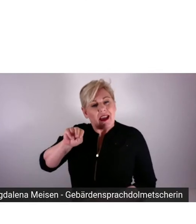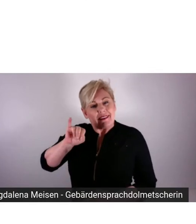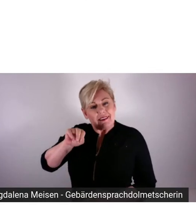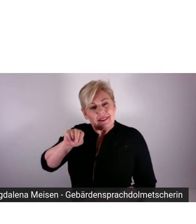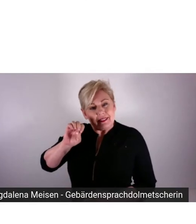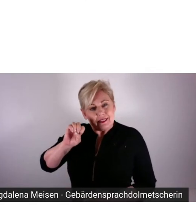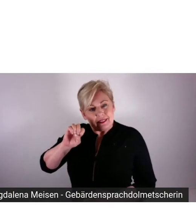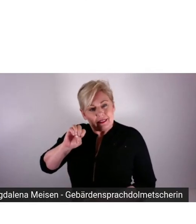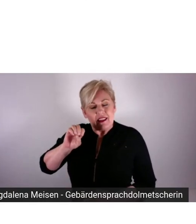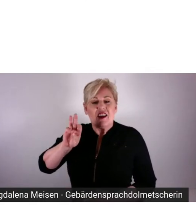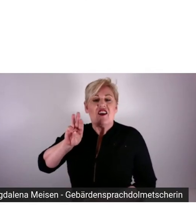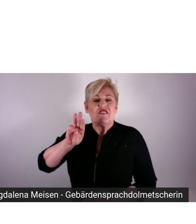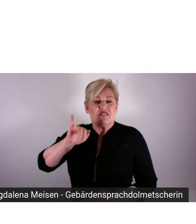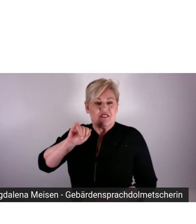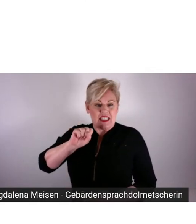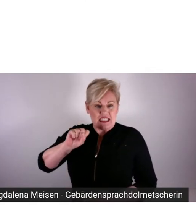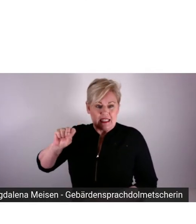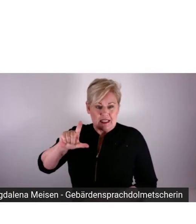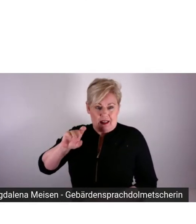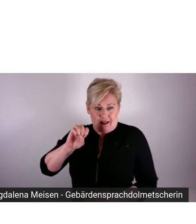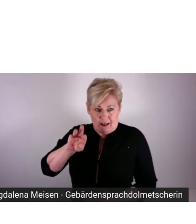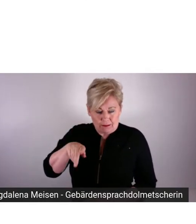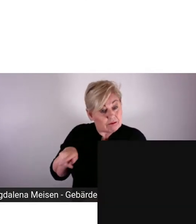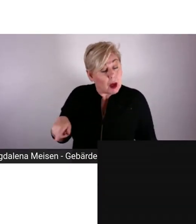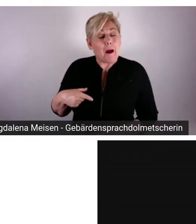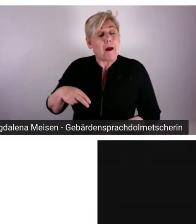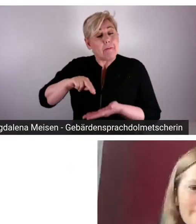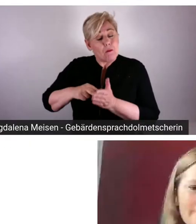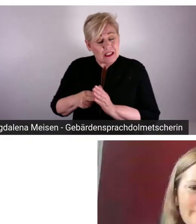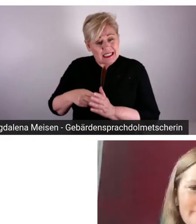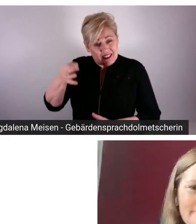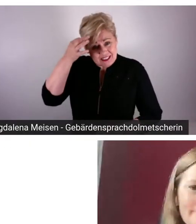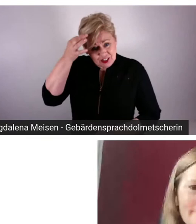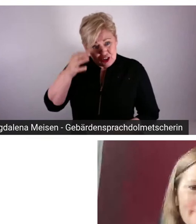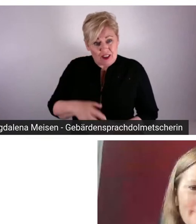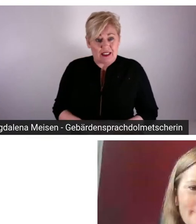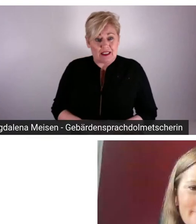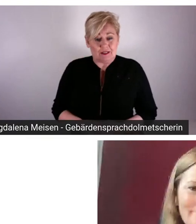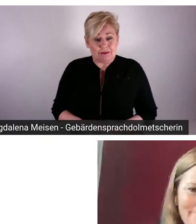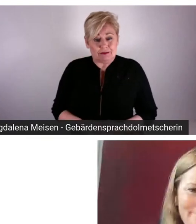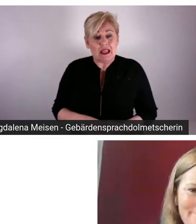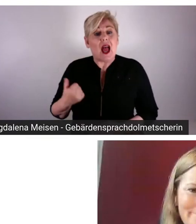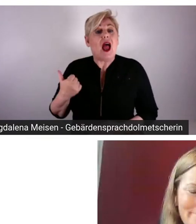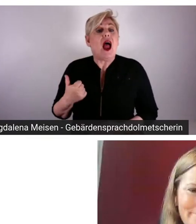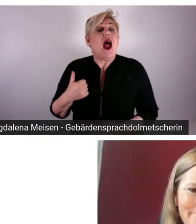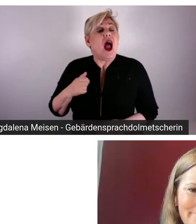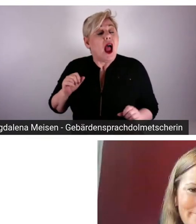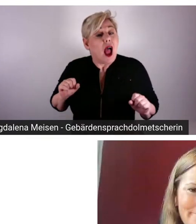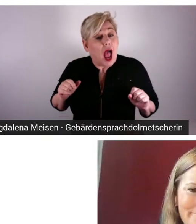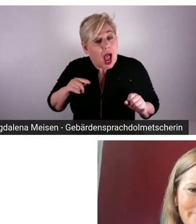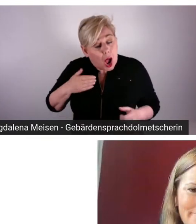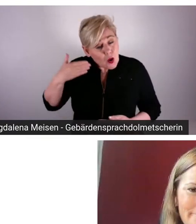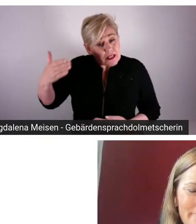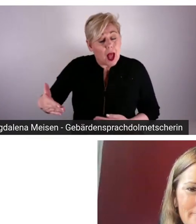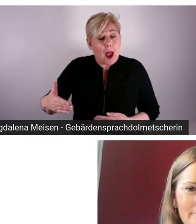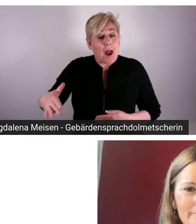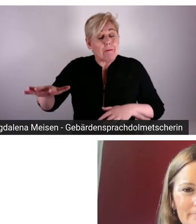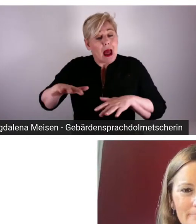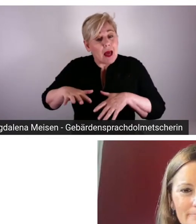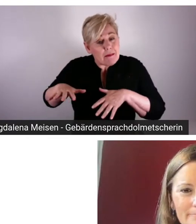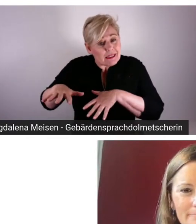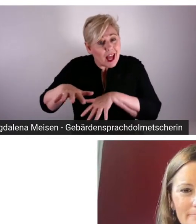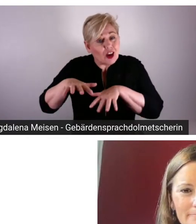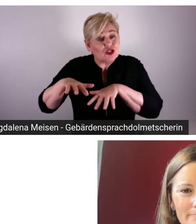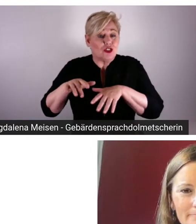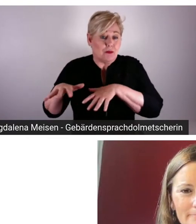ist Politikwissenschaftlerin, aktiv in der außerparlamentarischen Bewegung immer gewesen